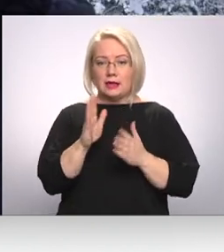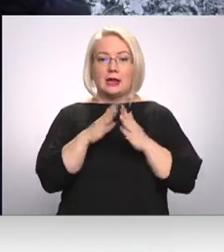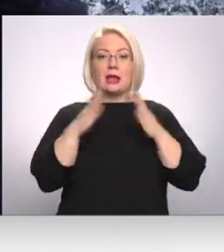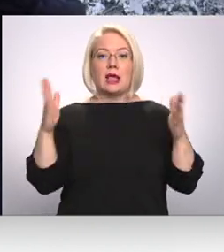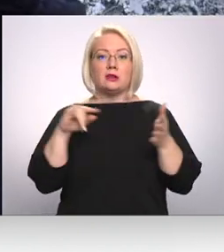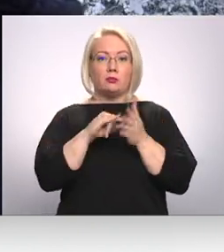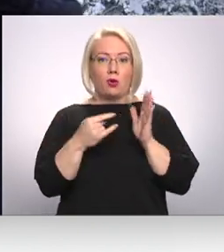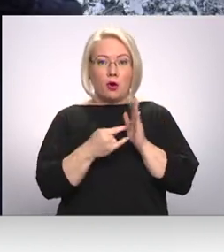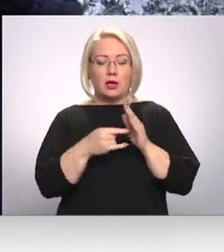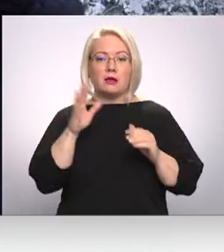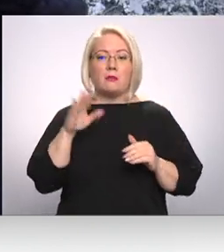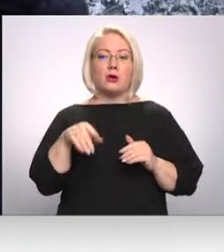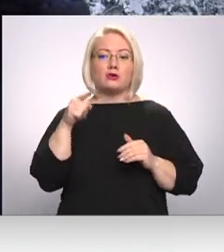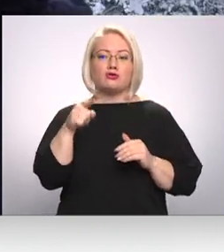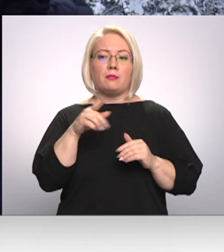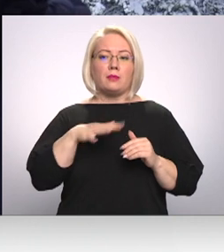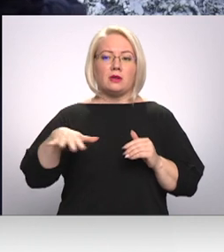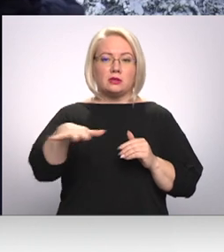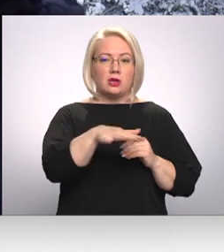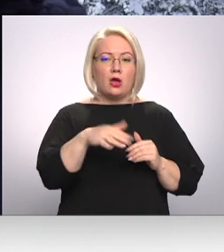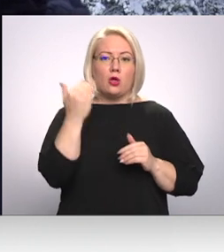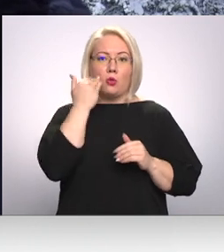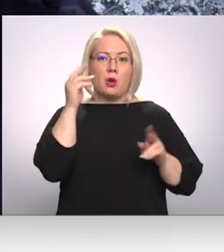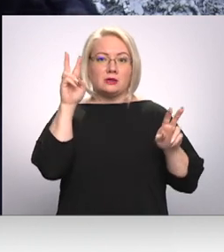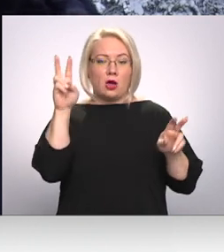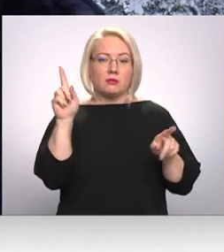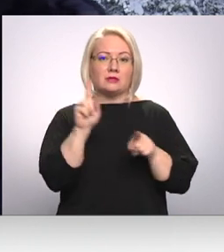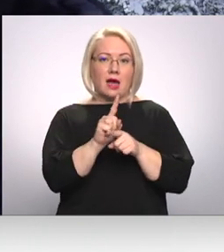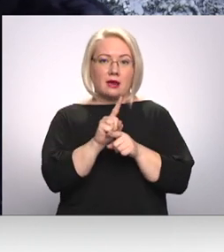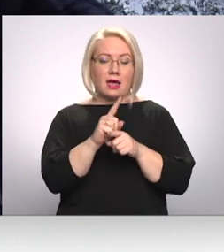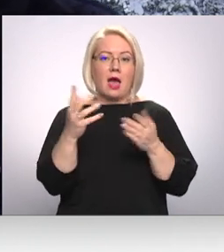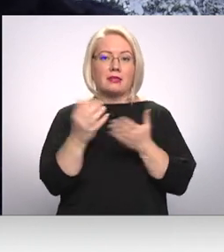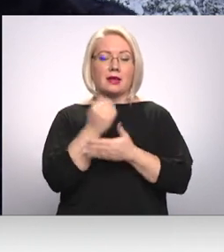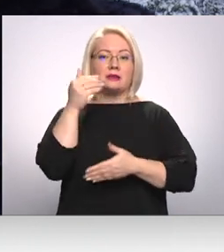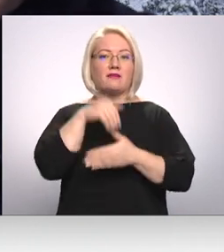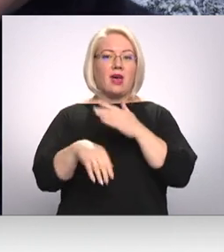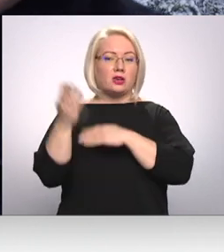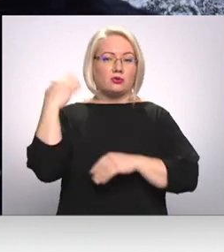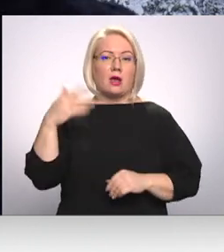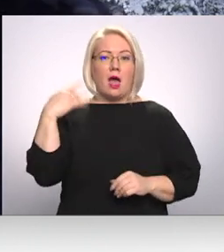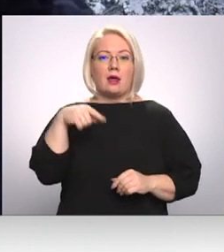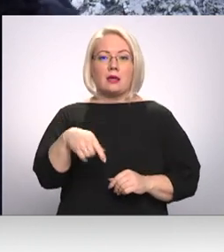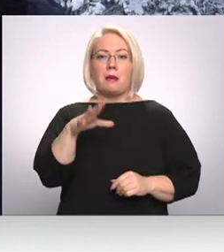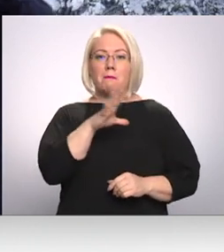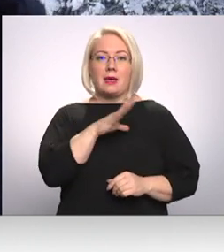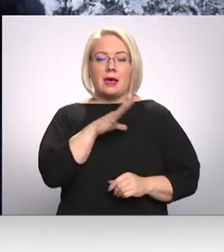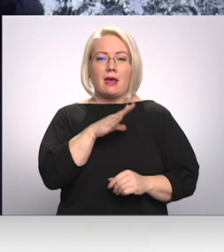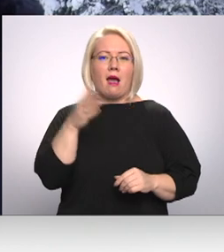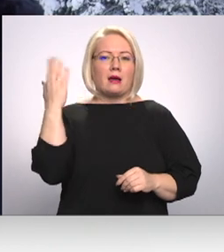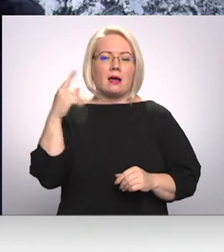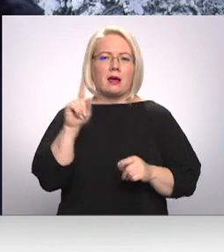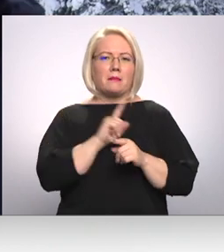šī Lašu placi. Jā. Lašu plašu nosaukums jau arī atrast vēsturiski, ka šeit ir bijis arī tā, kādreiz,